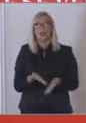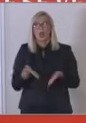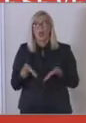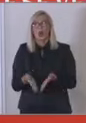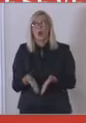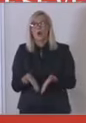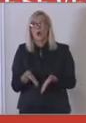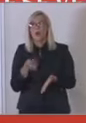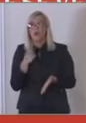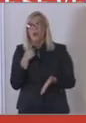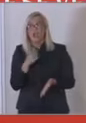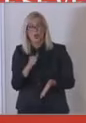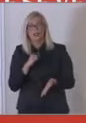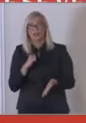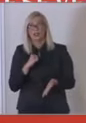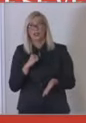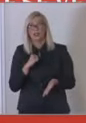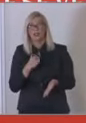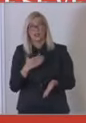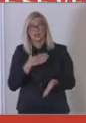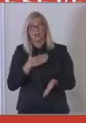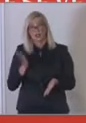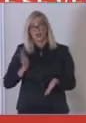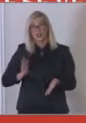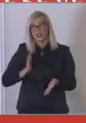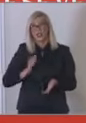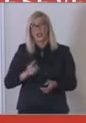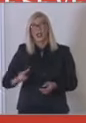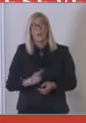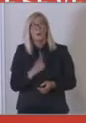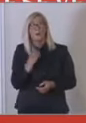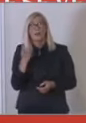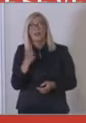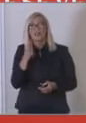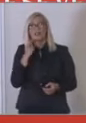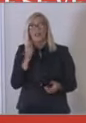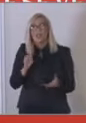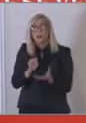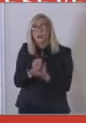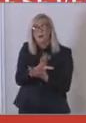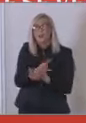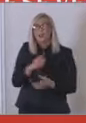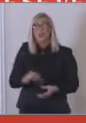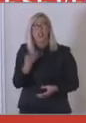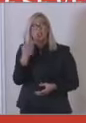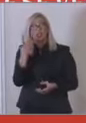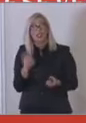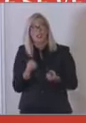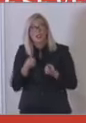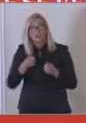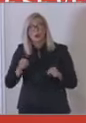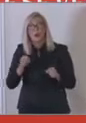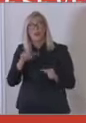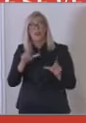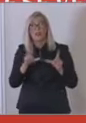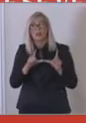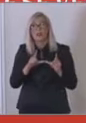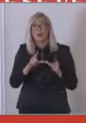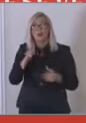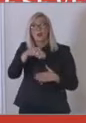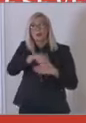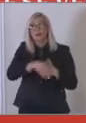përbashkët. Kjo gjithsesi para se të gjitha është në interes të qytetarëve tonë, fillimisht për implementimin e 4 lirive të